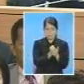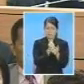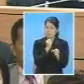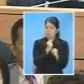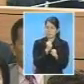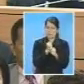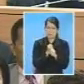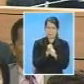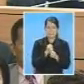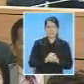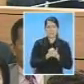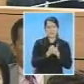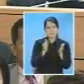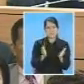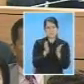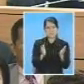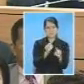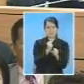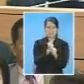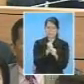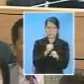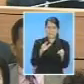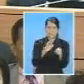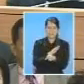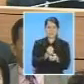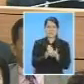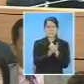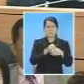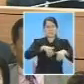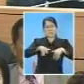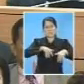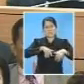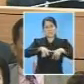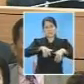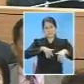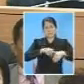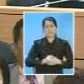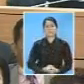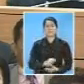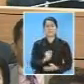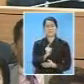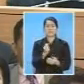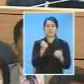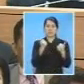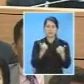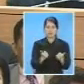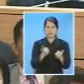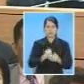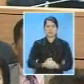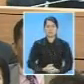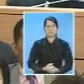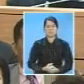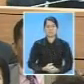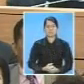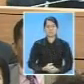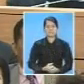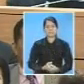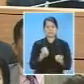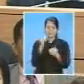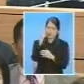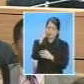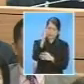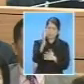จครับตั้งใจอยากจะทำงานช่วยเหลือพี่น้องประชาชนไม่ว่าวันนี้วินาทีนี้หรือในวันข้